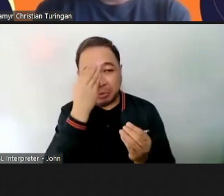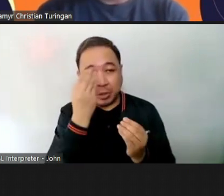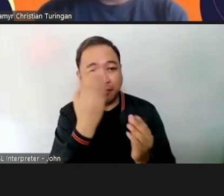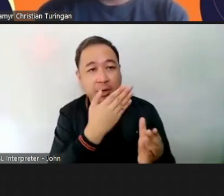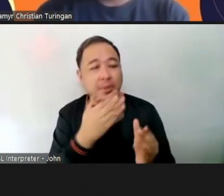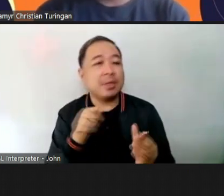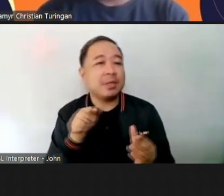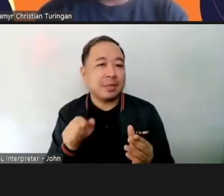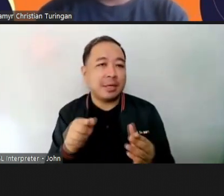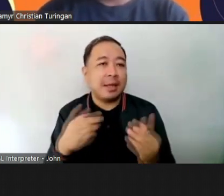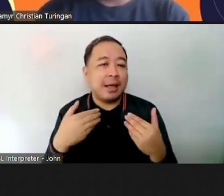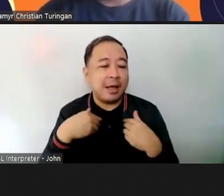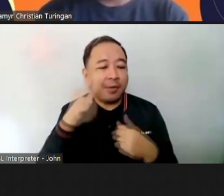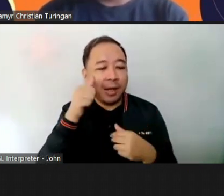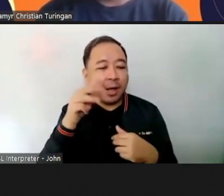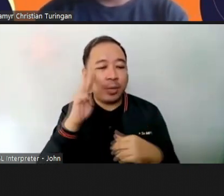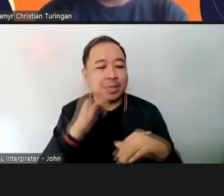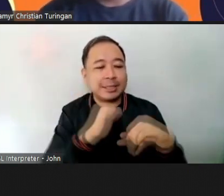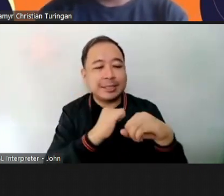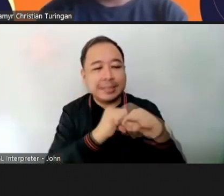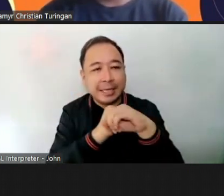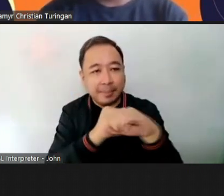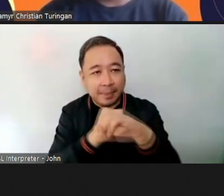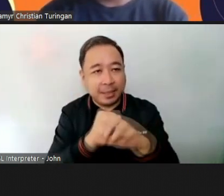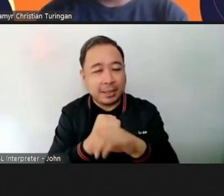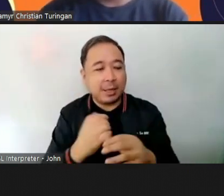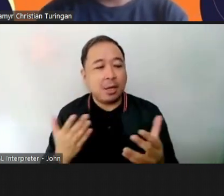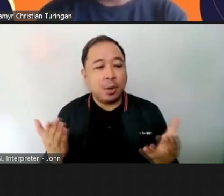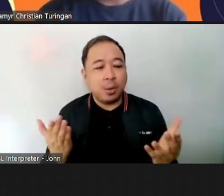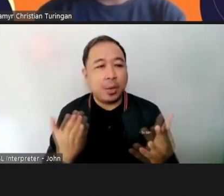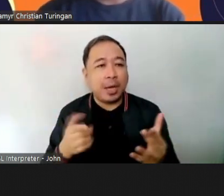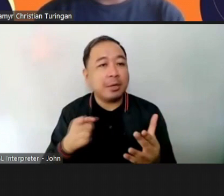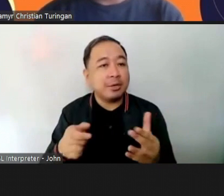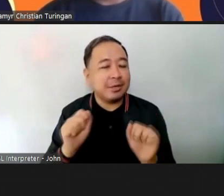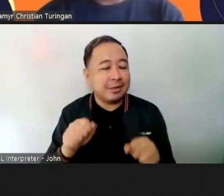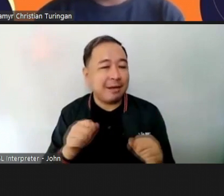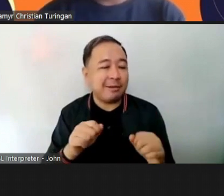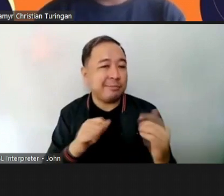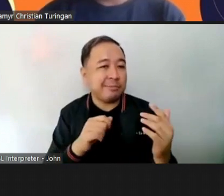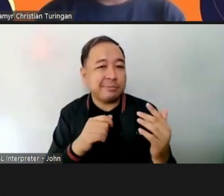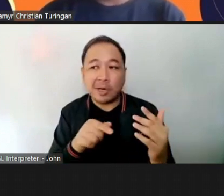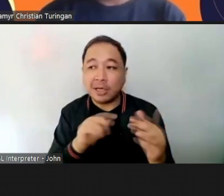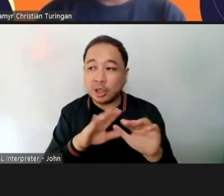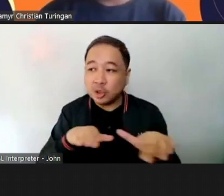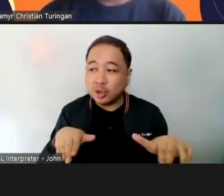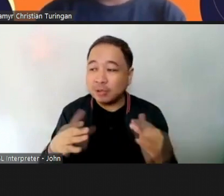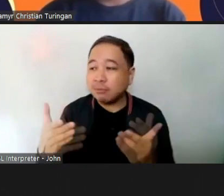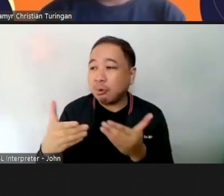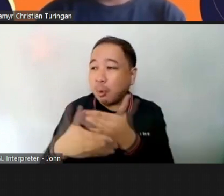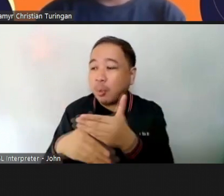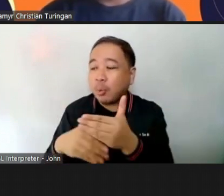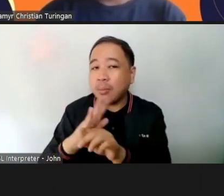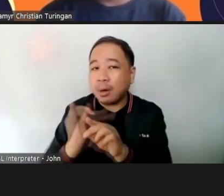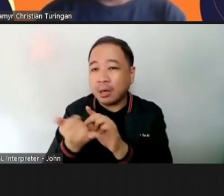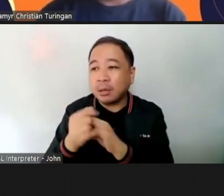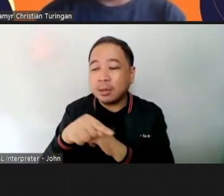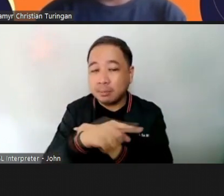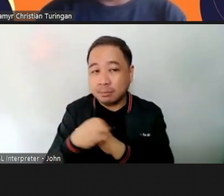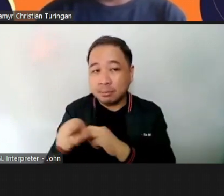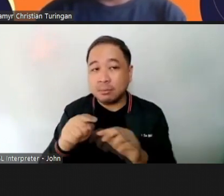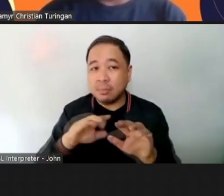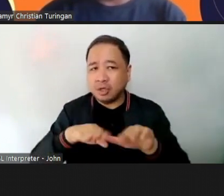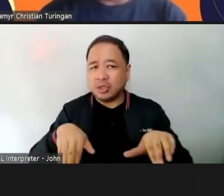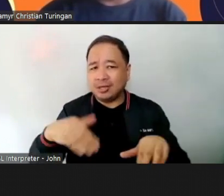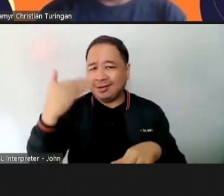papasok, magkaroon tayo ng awareness campaign kung saan sila maaaring lumapit, yung mga bata sa ating barangay. Dapat alam yun ng mga bata kasi